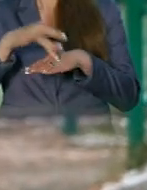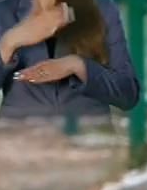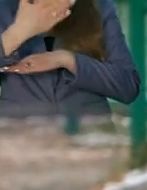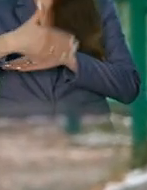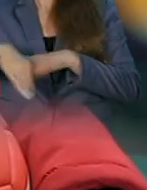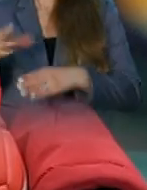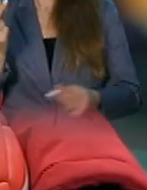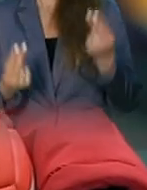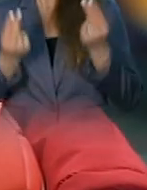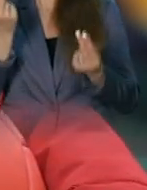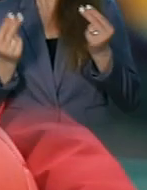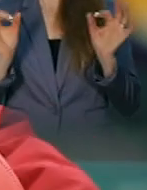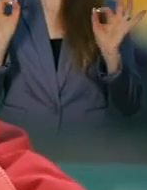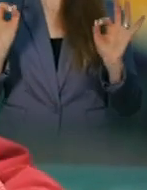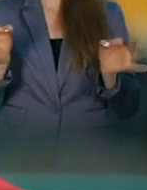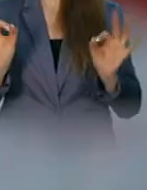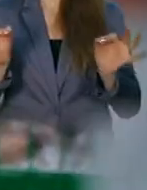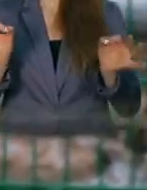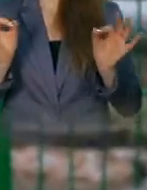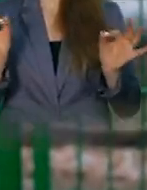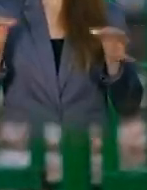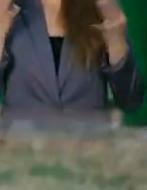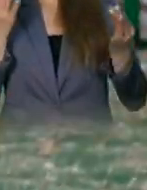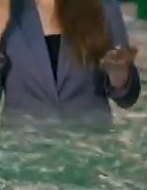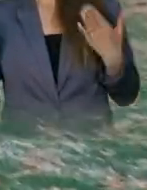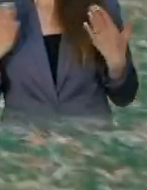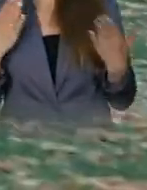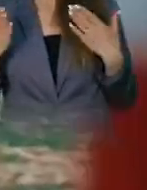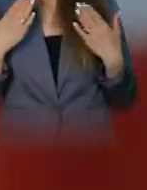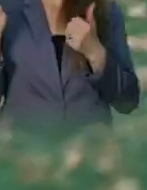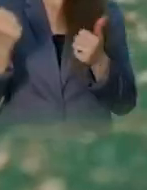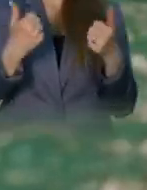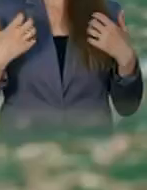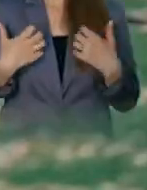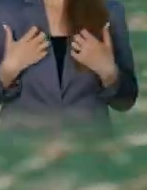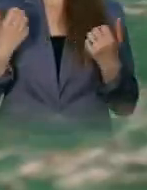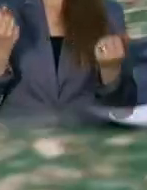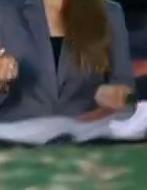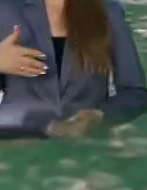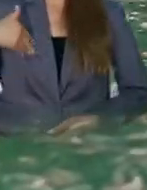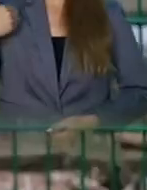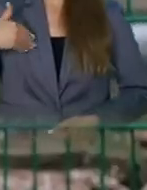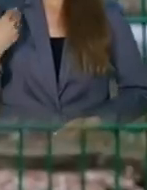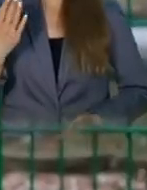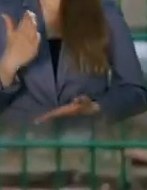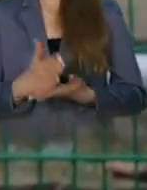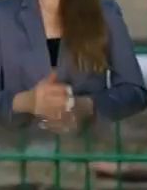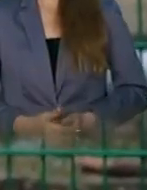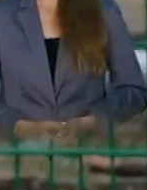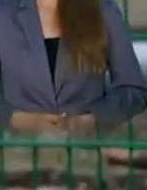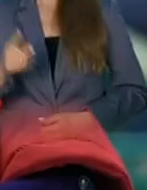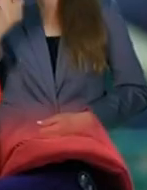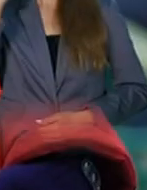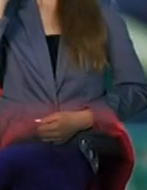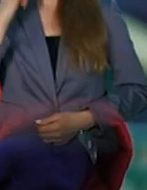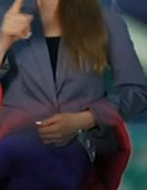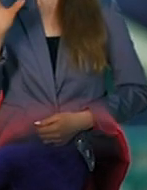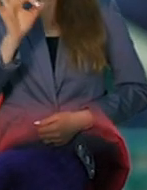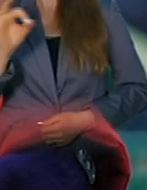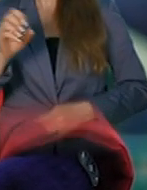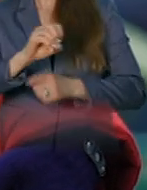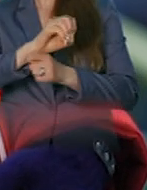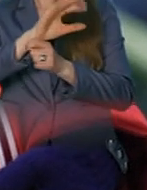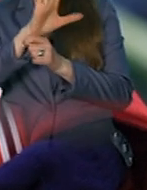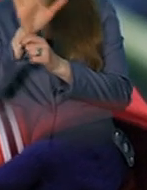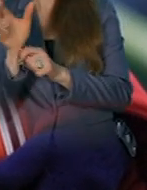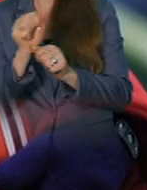Аулада ойнағанды жақсы көресің бе? Дұрыс, өйткені таза ауа сенің денсаулығына пайдалы. Ал сен